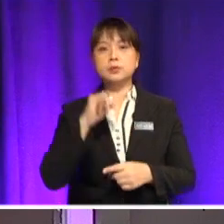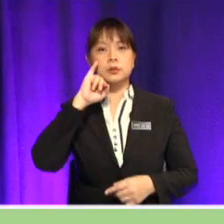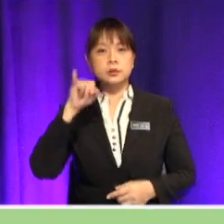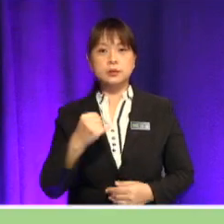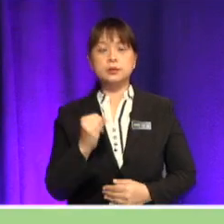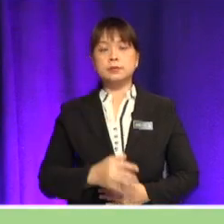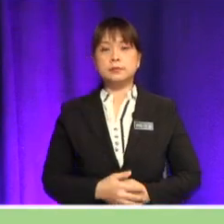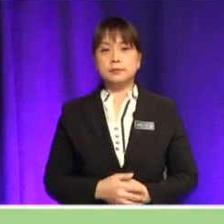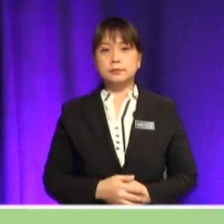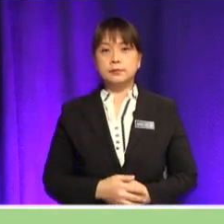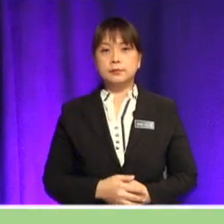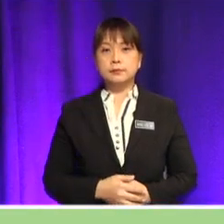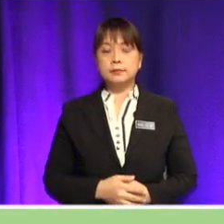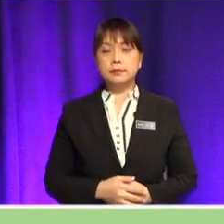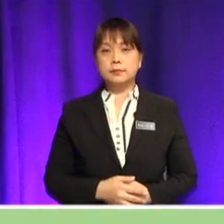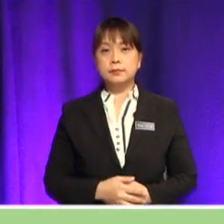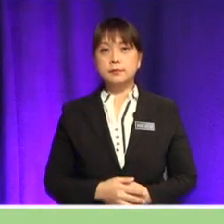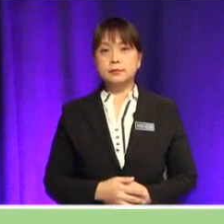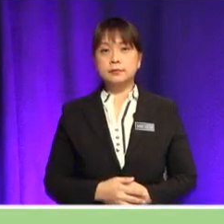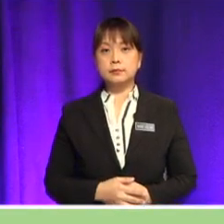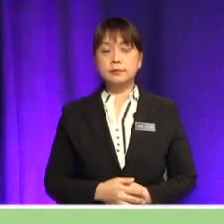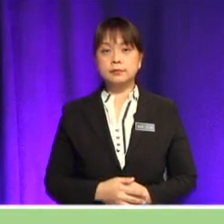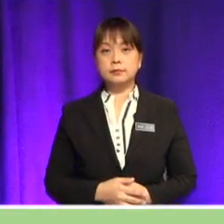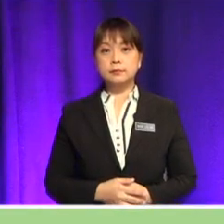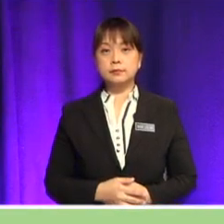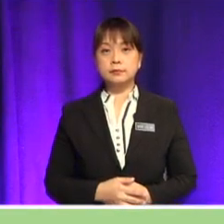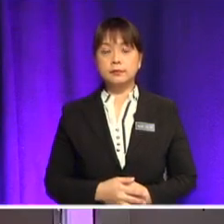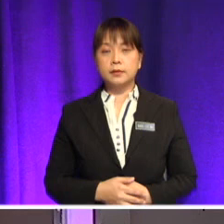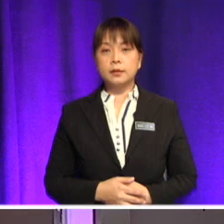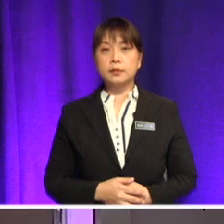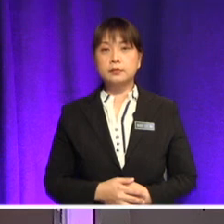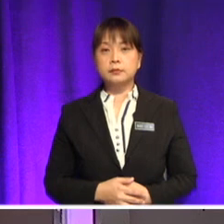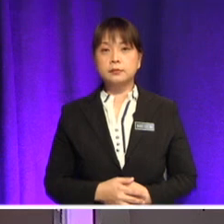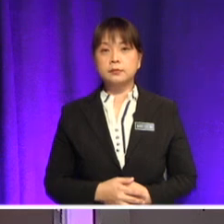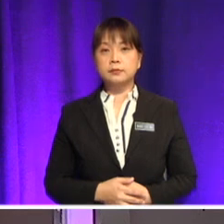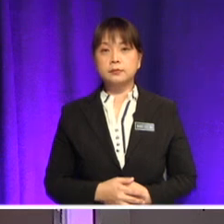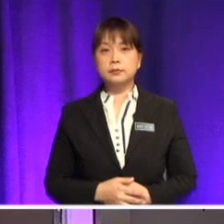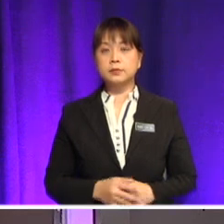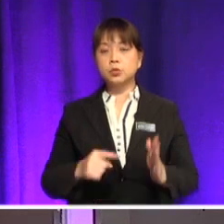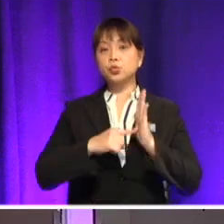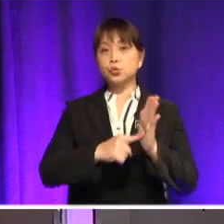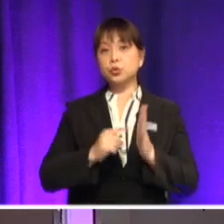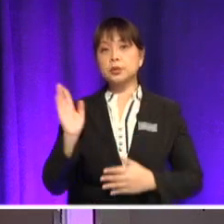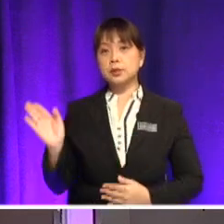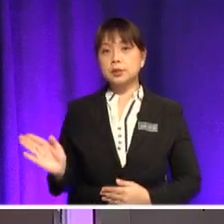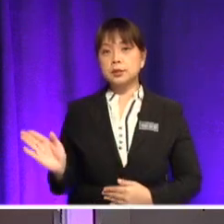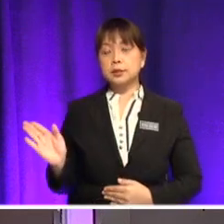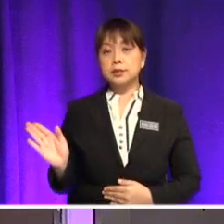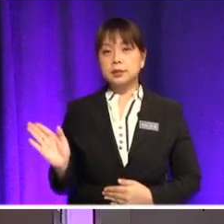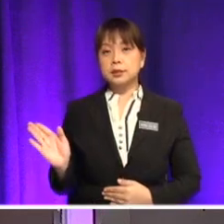hidrolik tadi baru video tersebut dan kursi rotan gigi kalau terlalu tunjukan sekali lagi ini apa